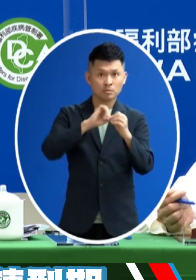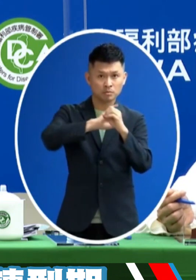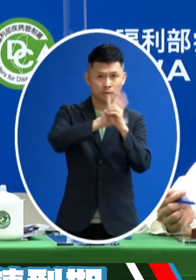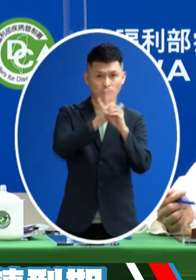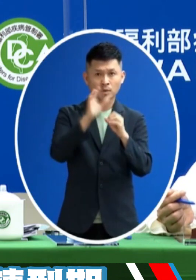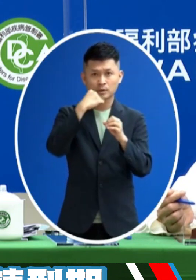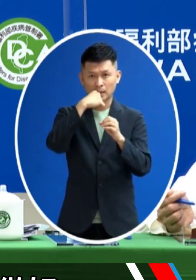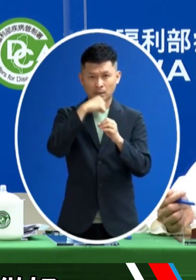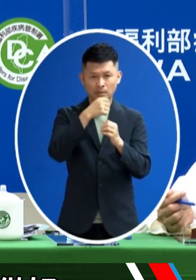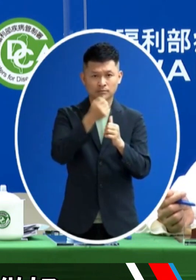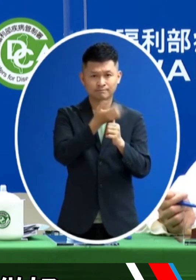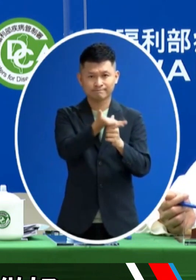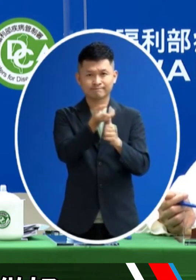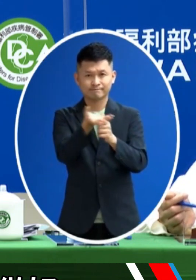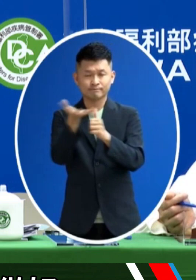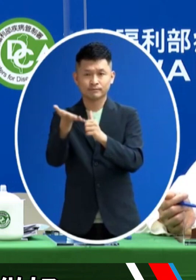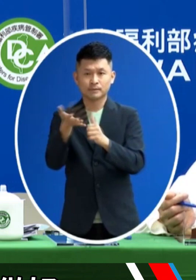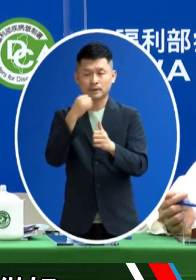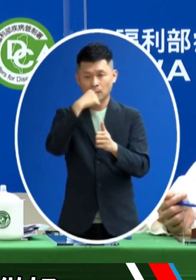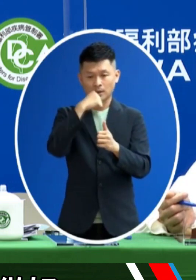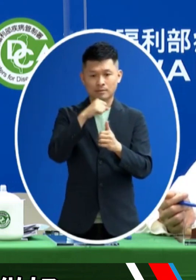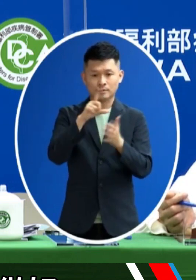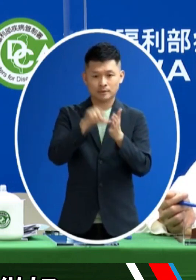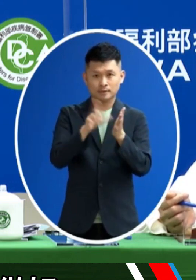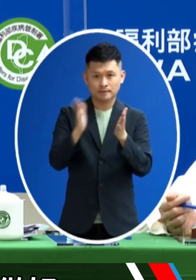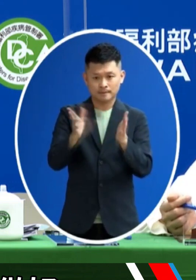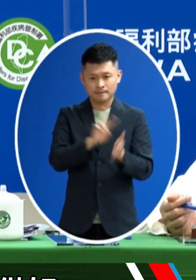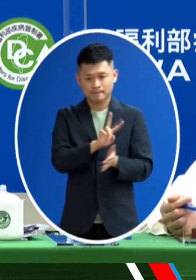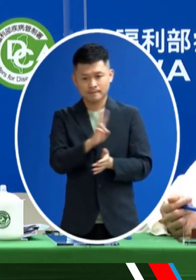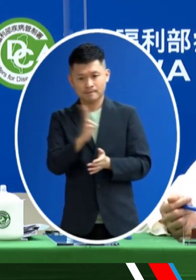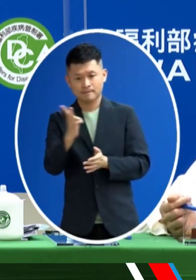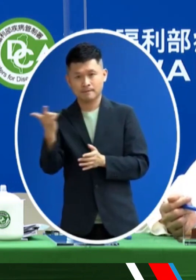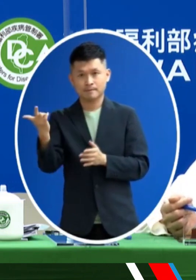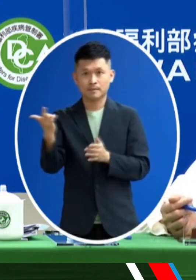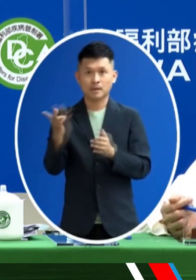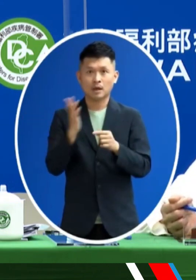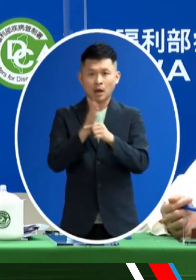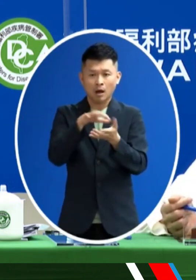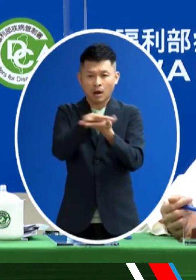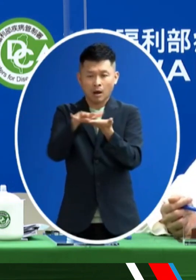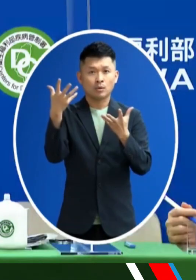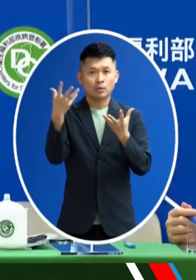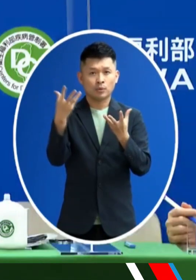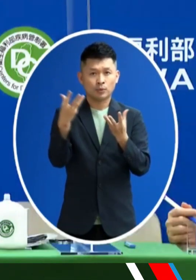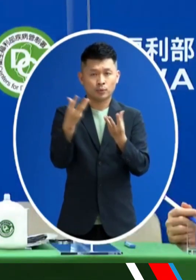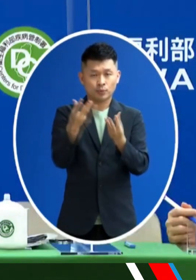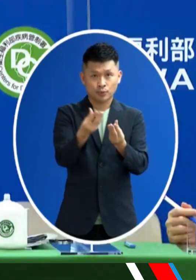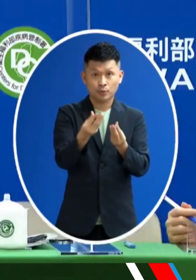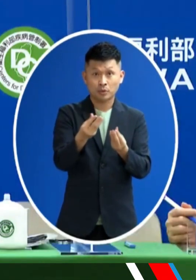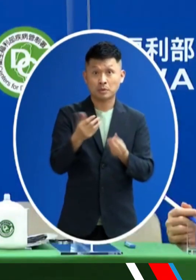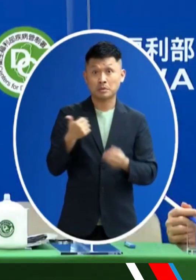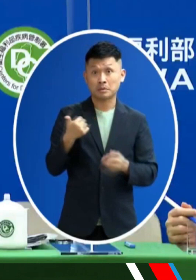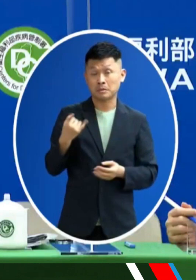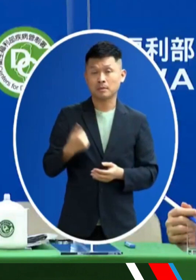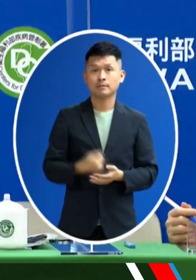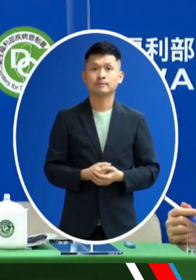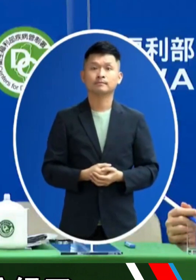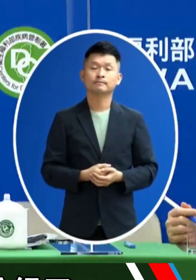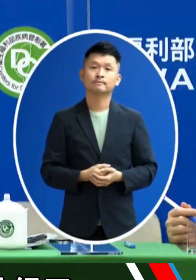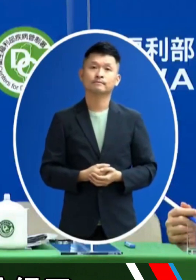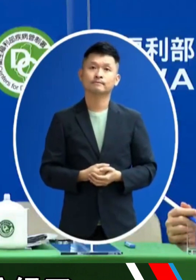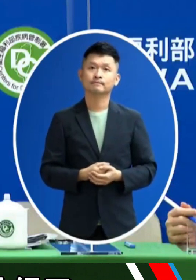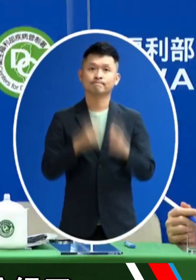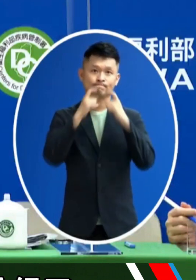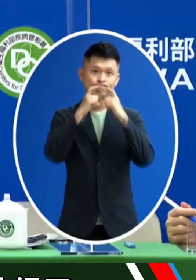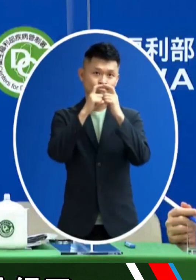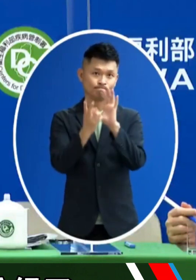的转型期。那怎样把这转型的管理把它做好，这是我们现在在努力的。我想在基格在这